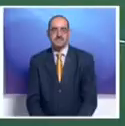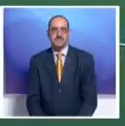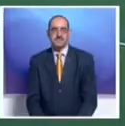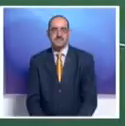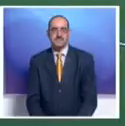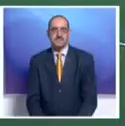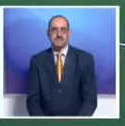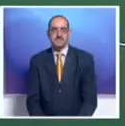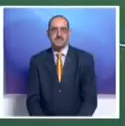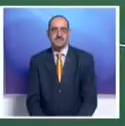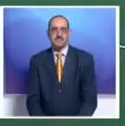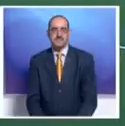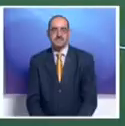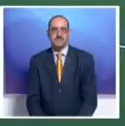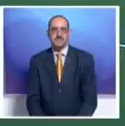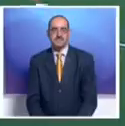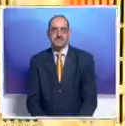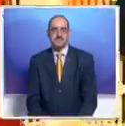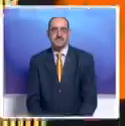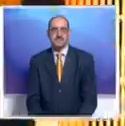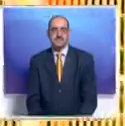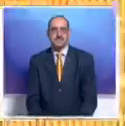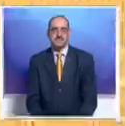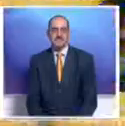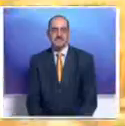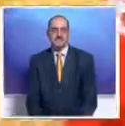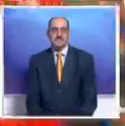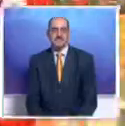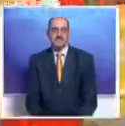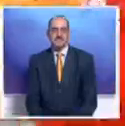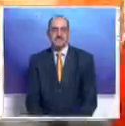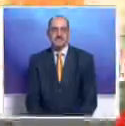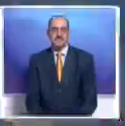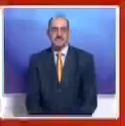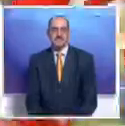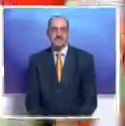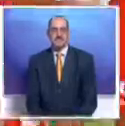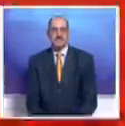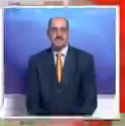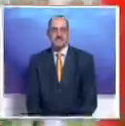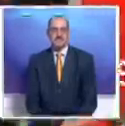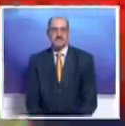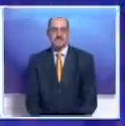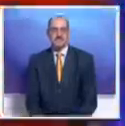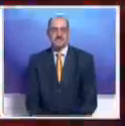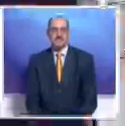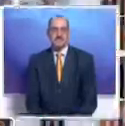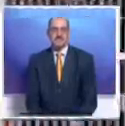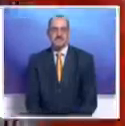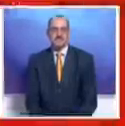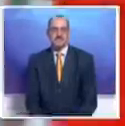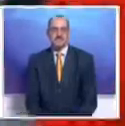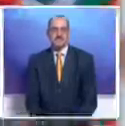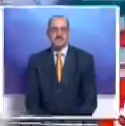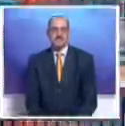هدف ثاني، والهدف الثاني لفريق شبيبة بجاية، والهدف الثاني لفريق شبيبة بجاية كانت